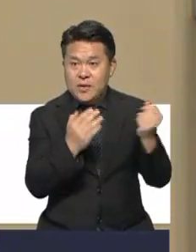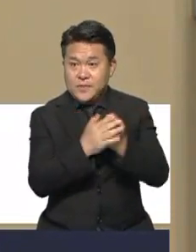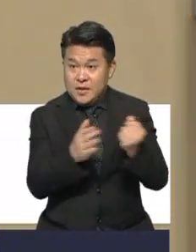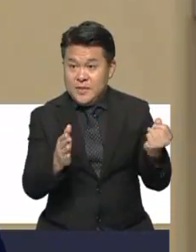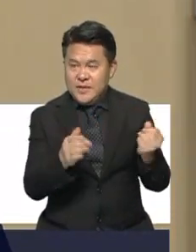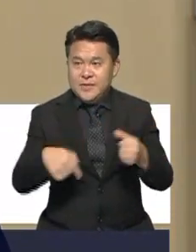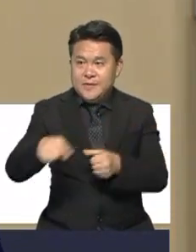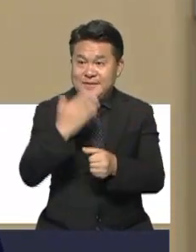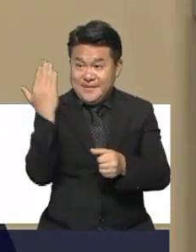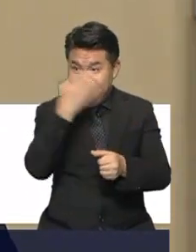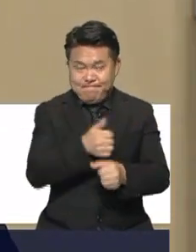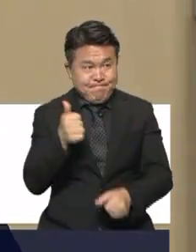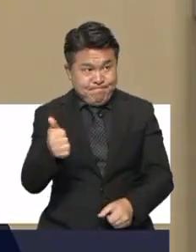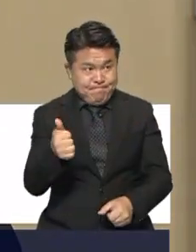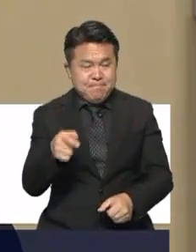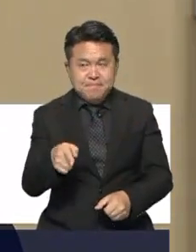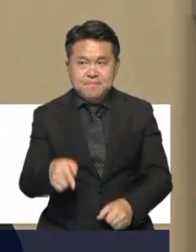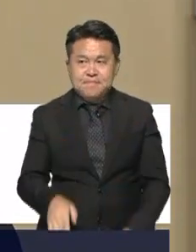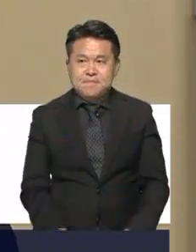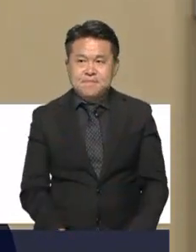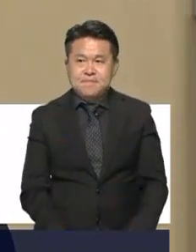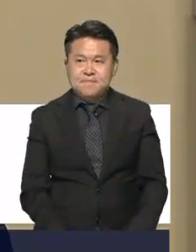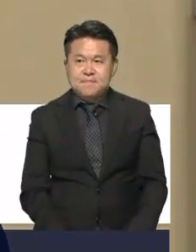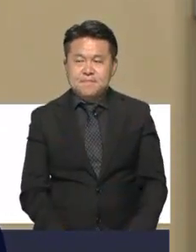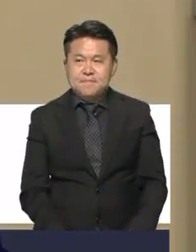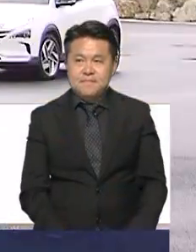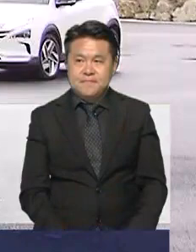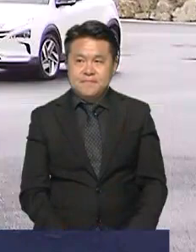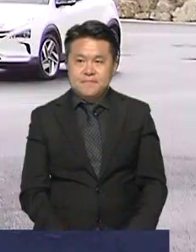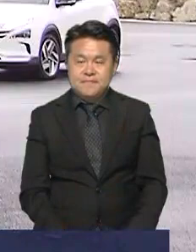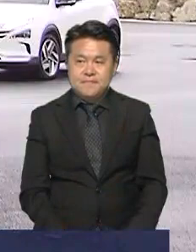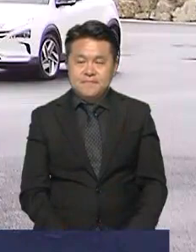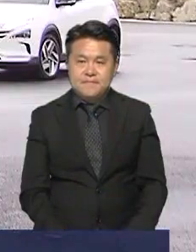상당히 친환경적인 수소 생산 과정이라고 할 수 있습니다.